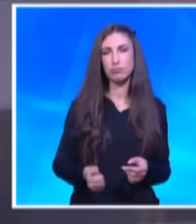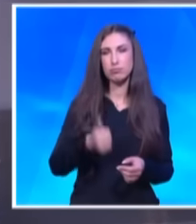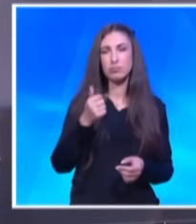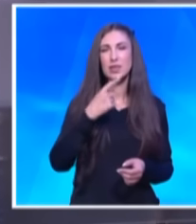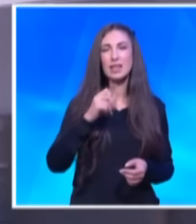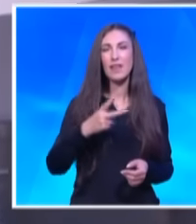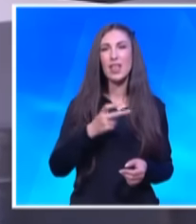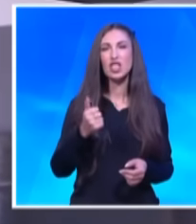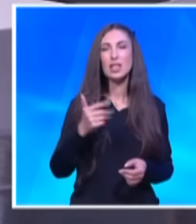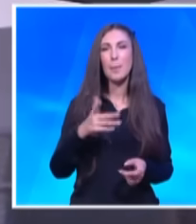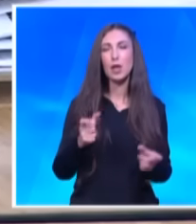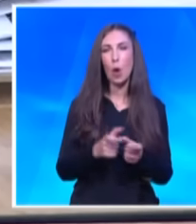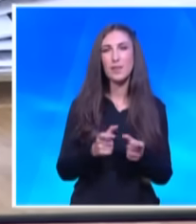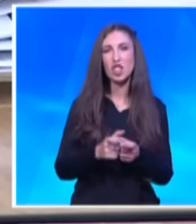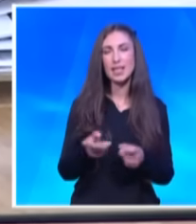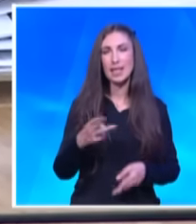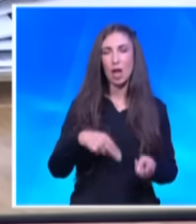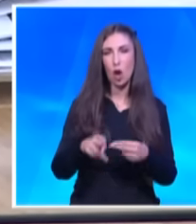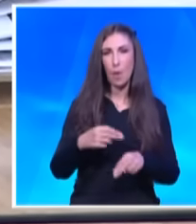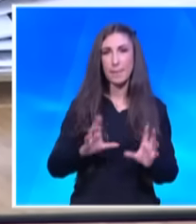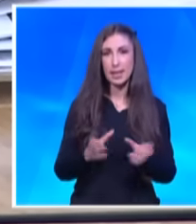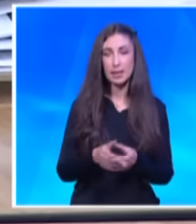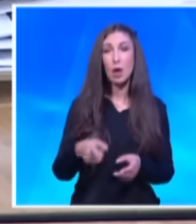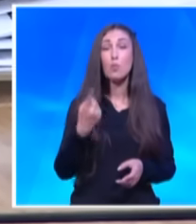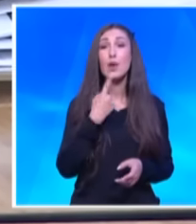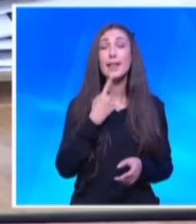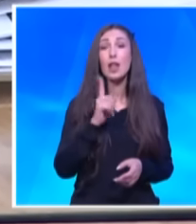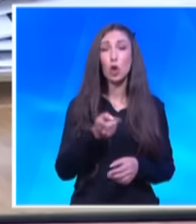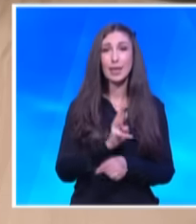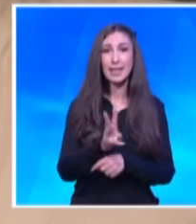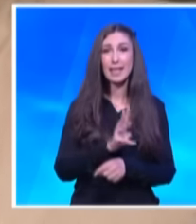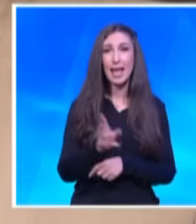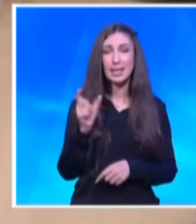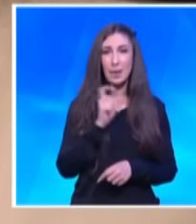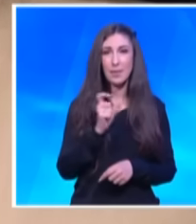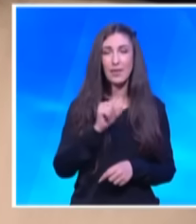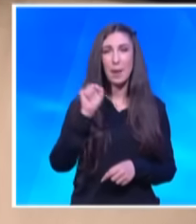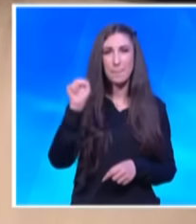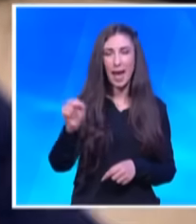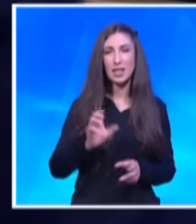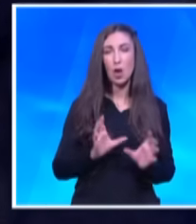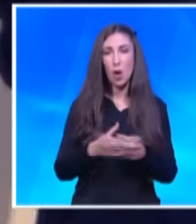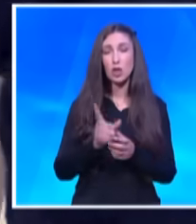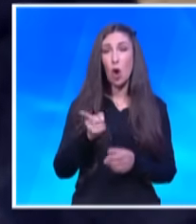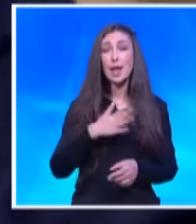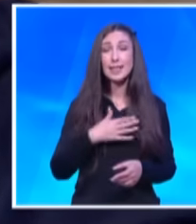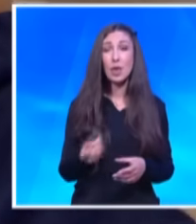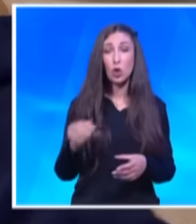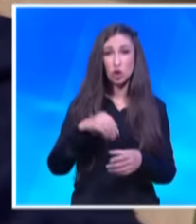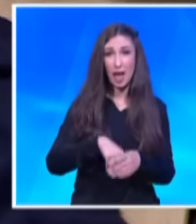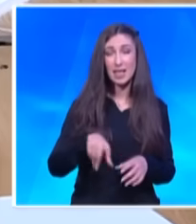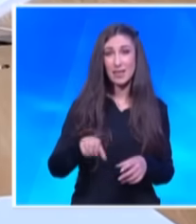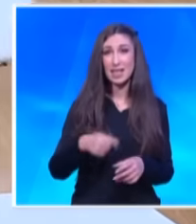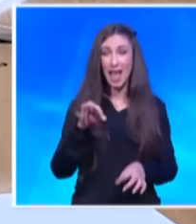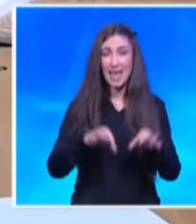общо 265 общински избирателни комисии. А от понеделник до 13 септември партиите и коалициите, които искат да участват в битката